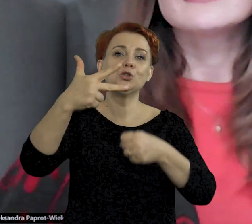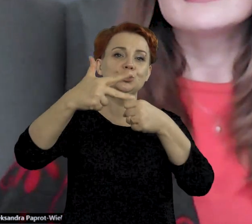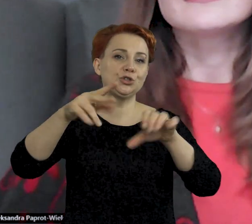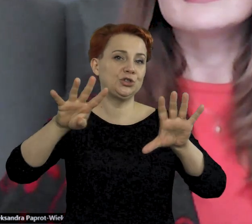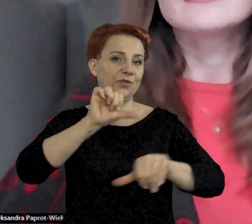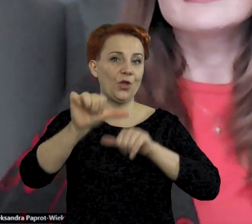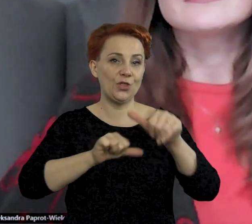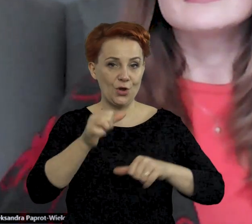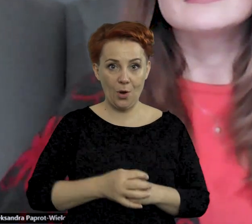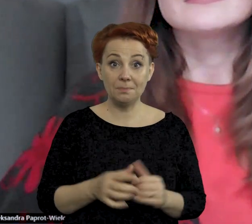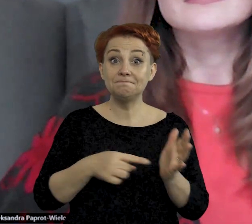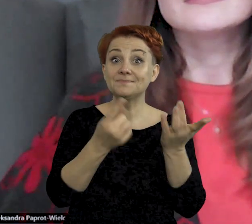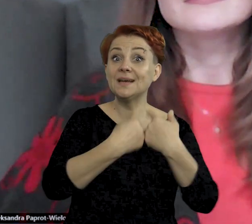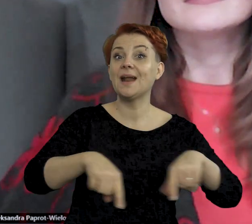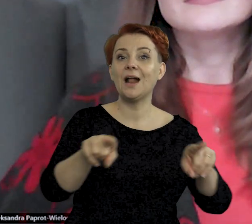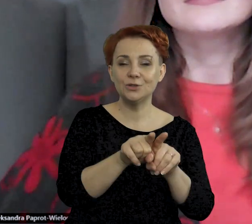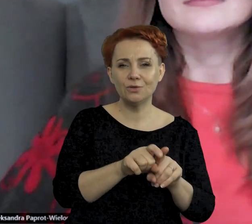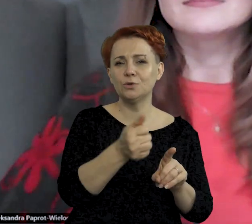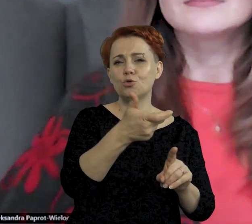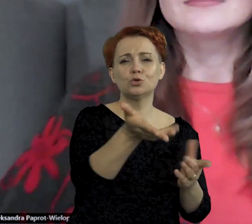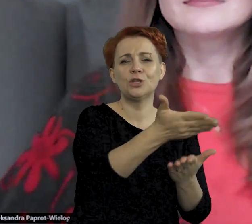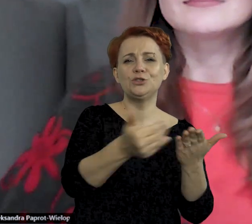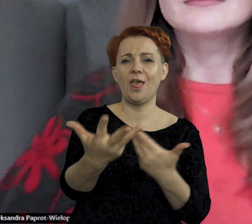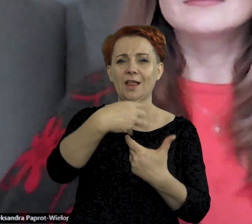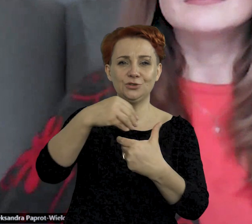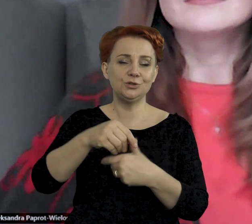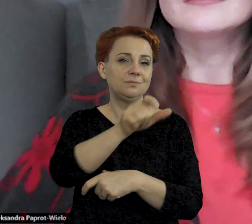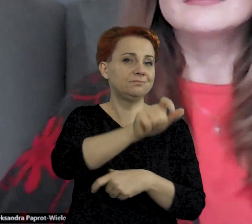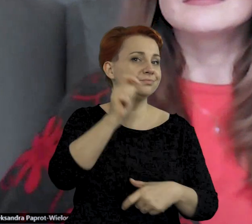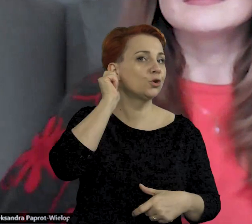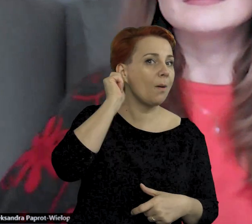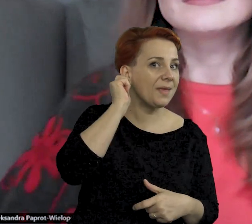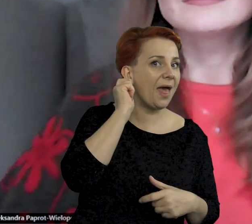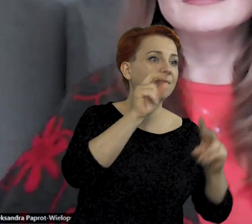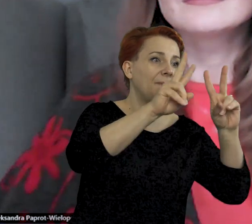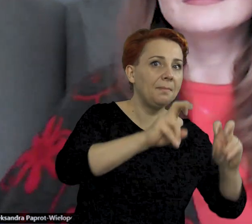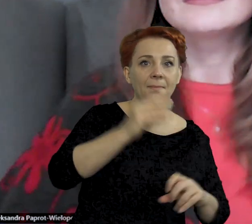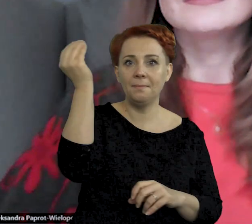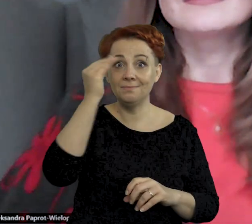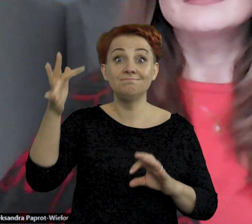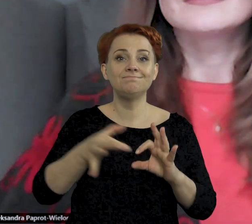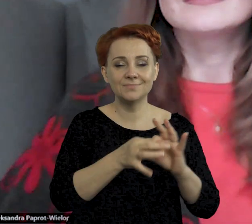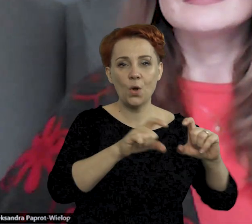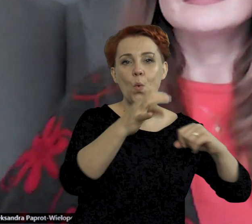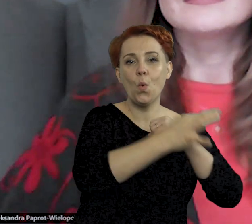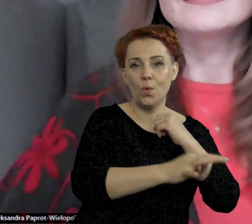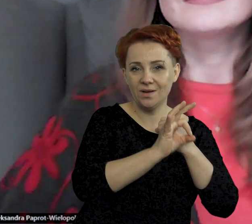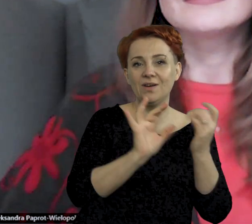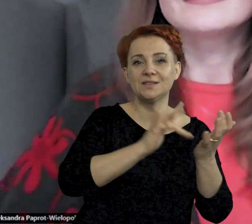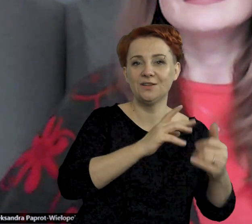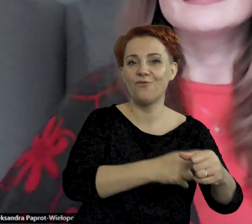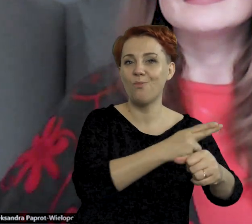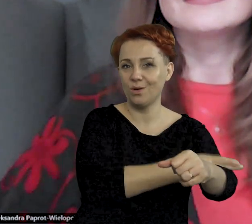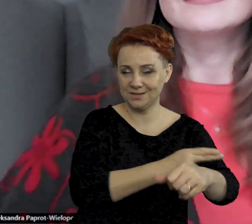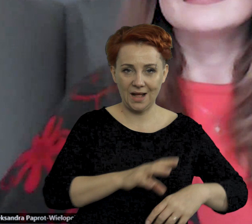1919-1939, który był realizowany interdyscyplinarnie przez naukowczynie oraz badaczki związane z Uniwersytetem imienia Adama Mickiewicza w